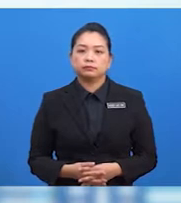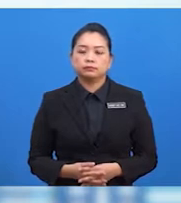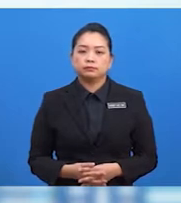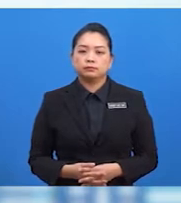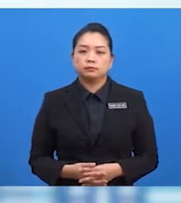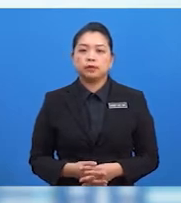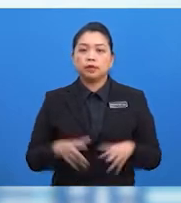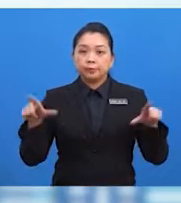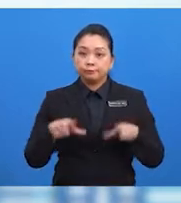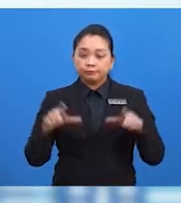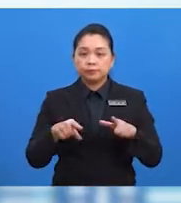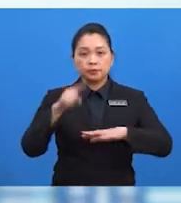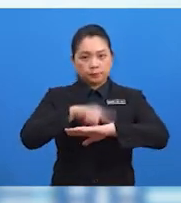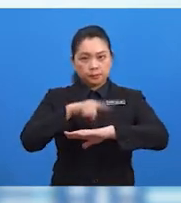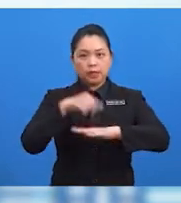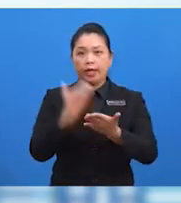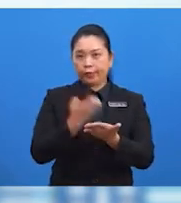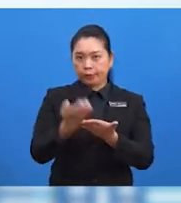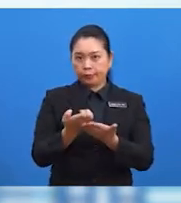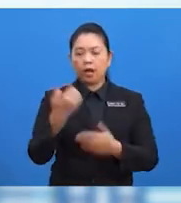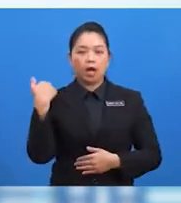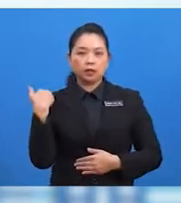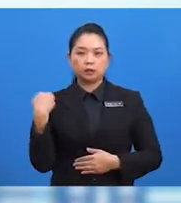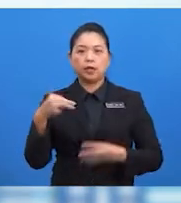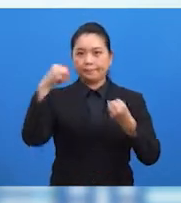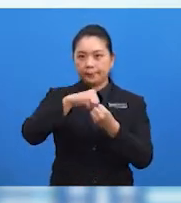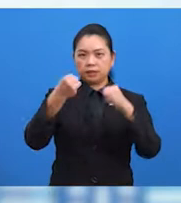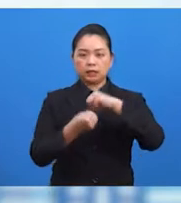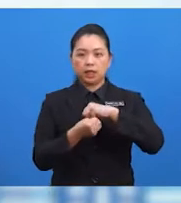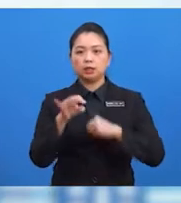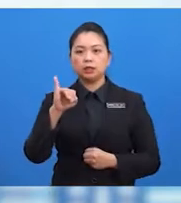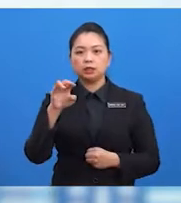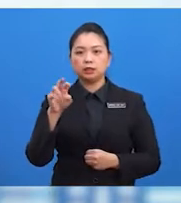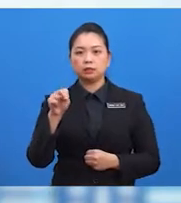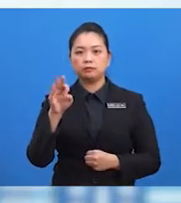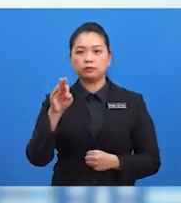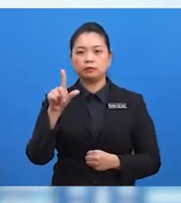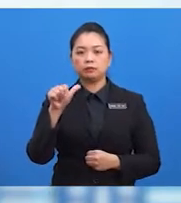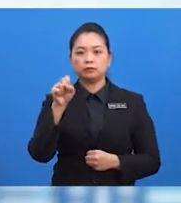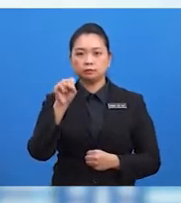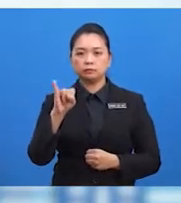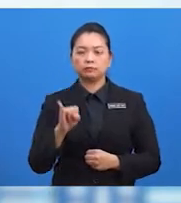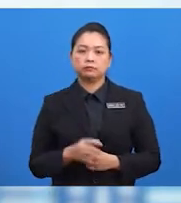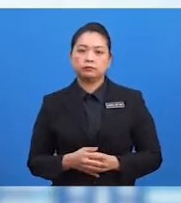Belanjawan ini dilaksanakan semasa ekonomi menghadapi masalah inflasi.